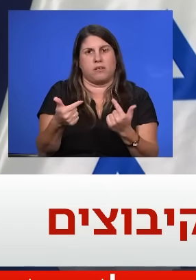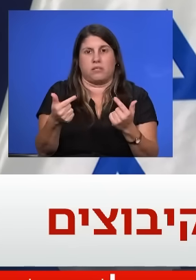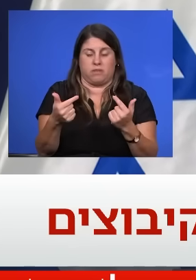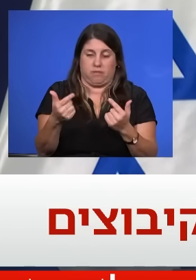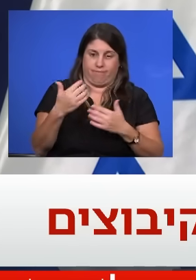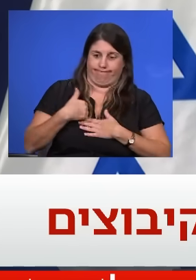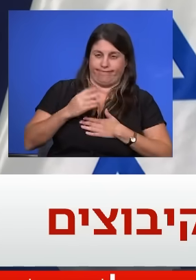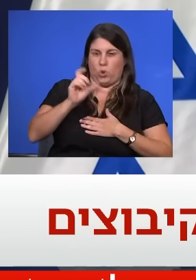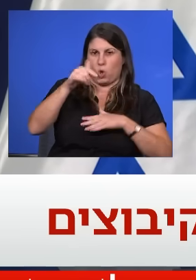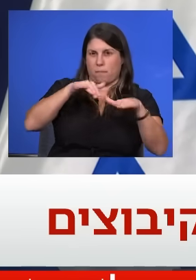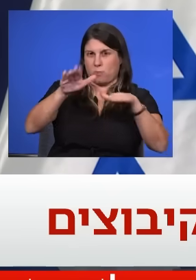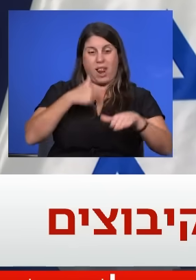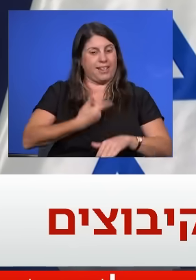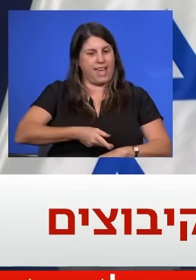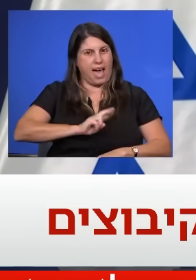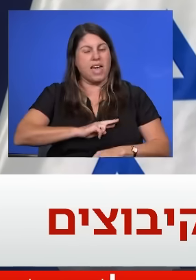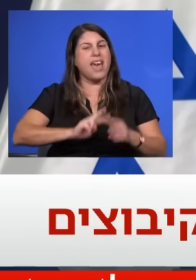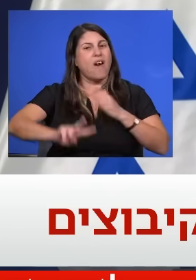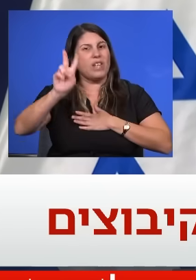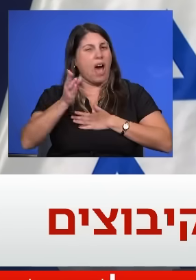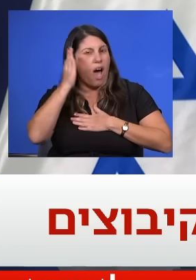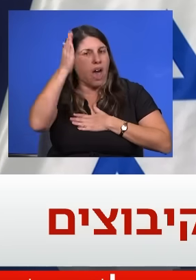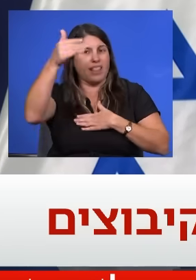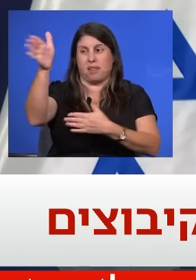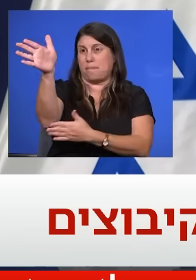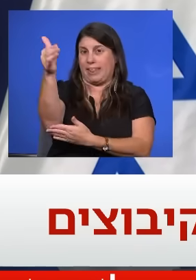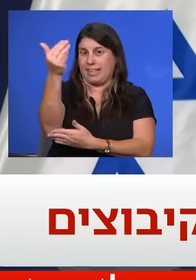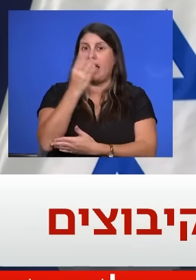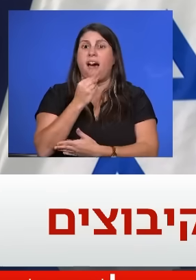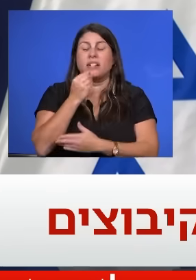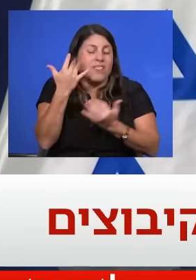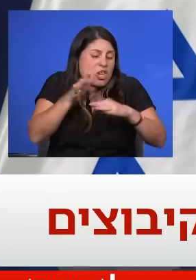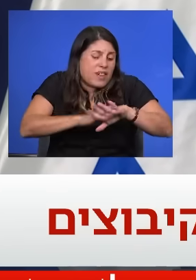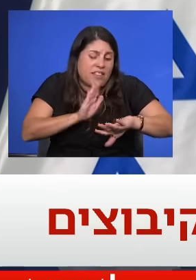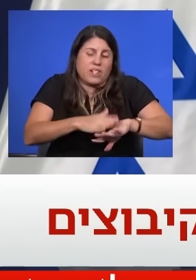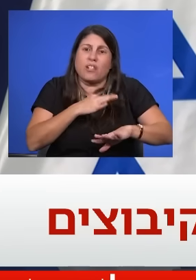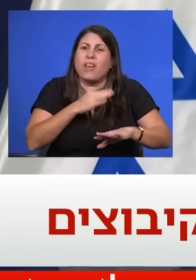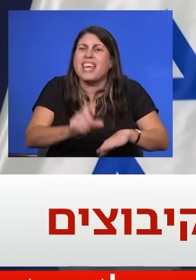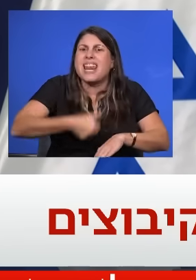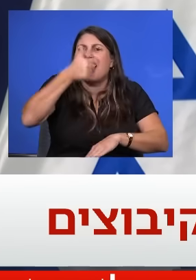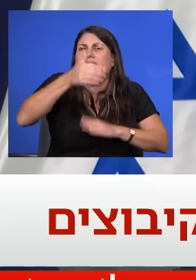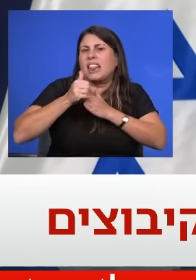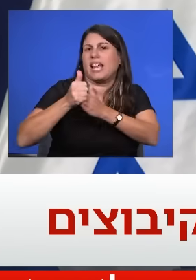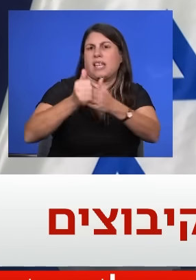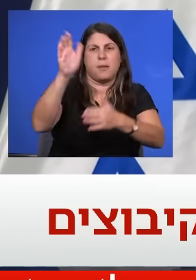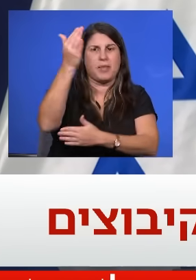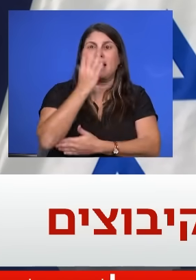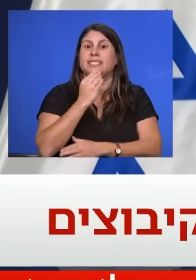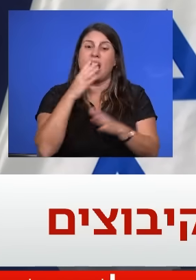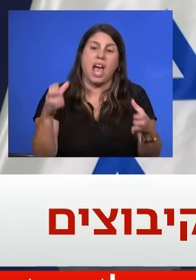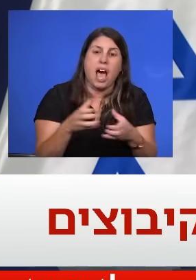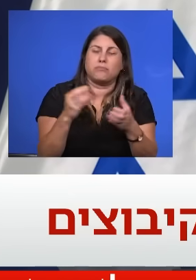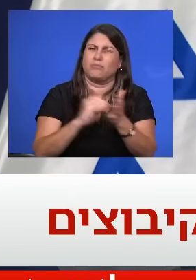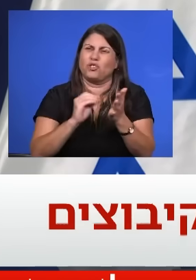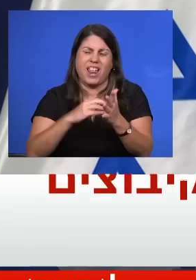על הבטחת עתידה של המדינה. וכעת תפקידי הוא להנהיג את מדינת ישראל והעם לניצחון מוחץ על